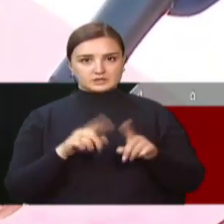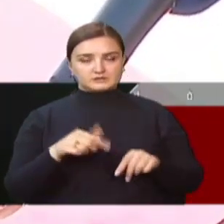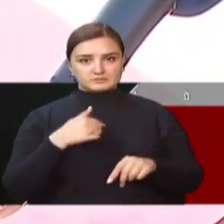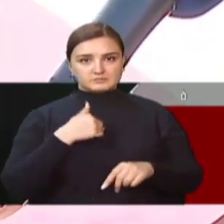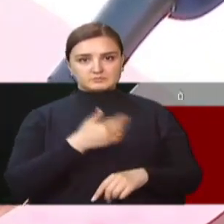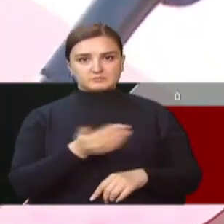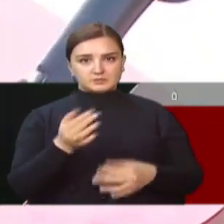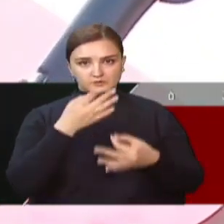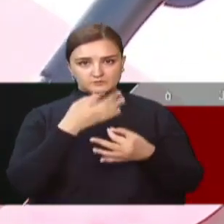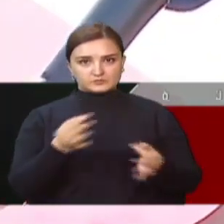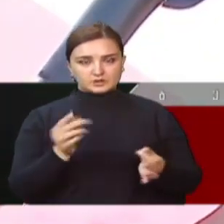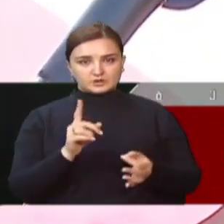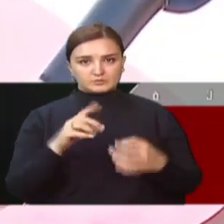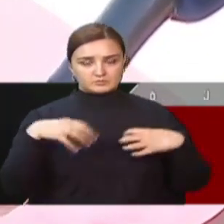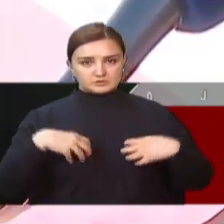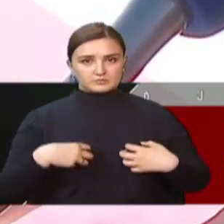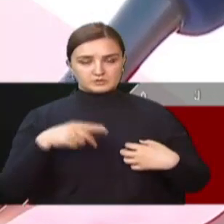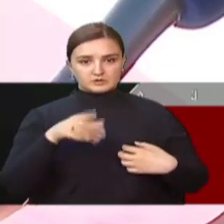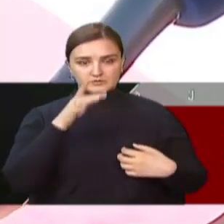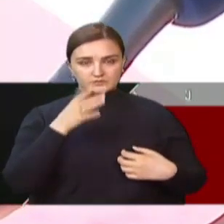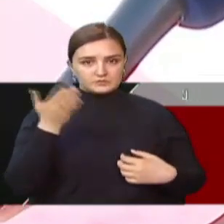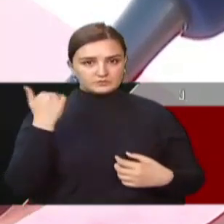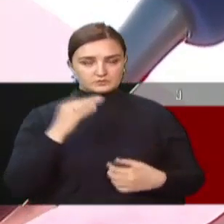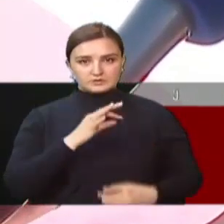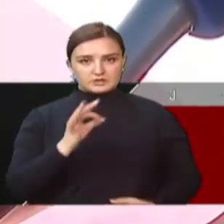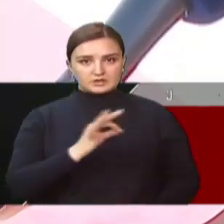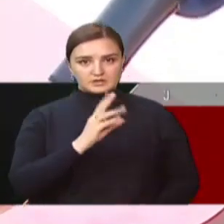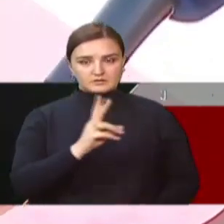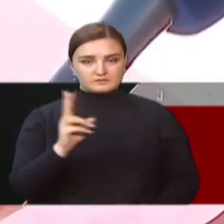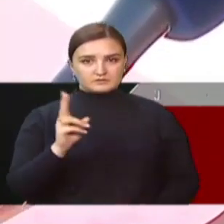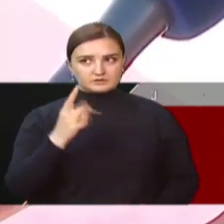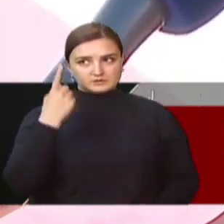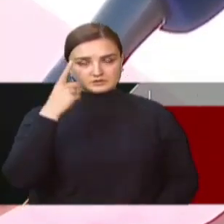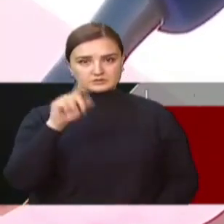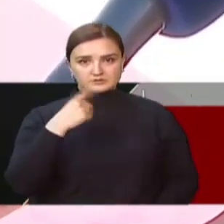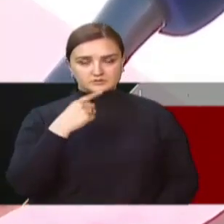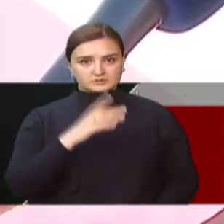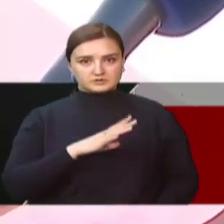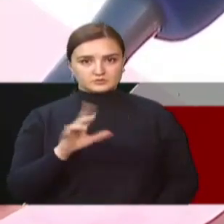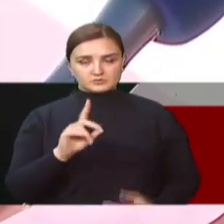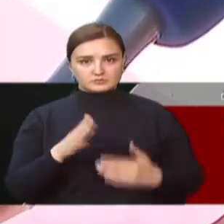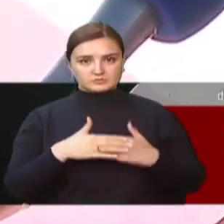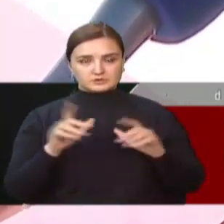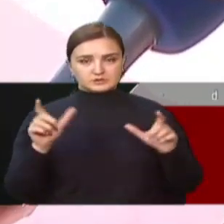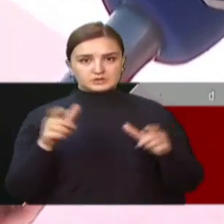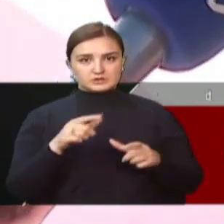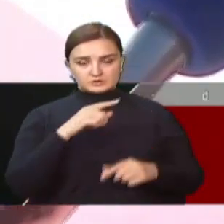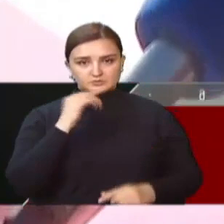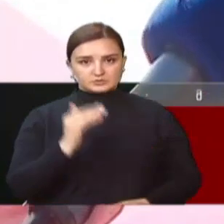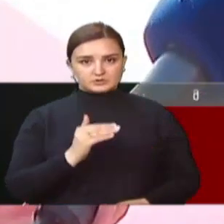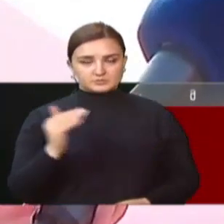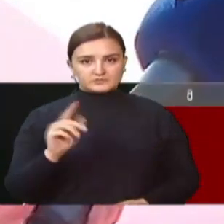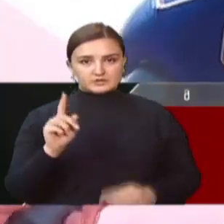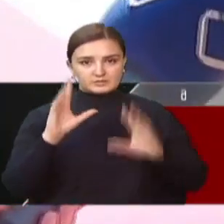რომ სამწუხაროდ მაშინ არავის არ გამოუთქოს ინიციატივა რომ დაეწესებინათ სანქციები რუსეთისთვის და